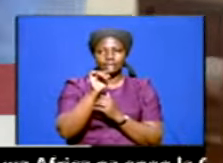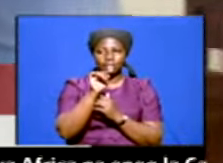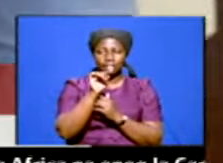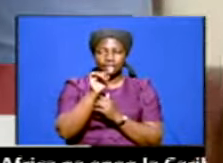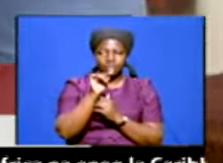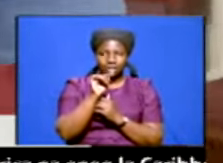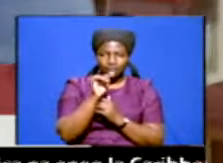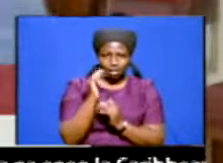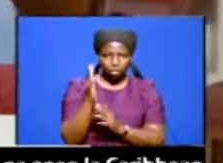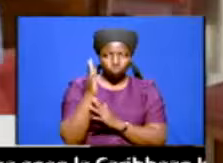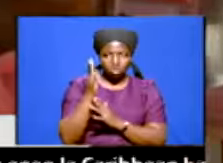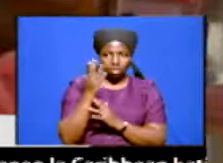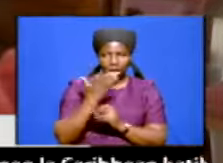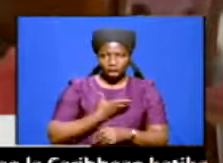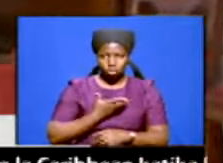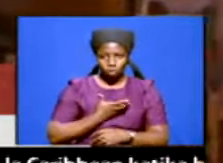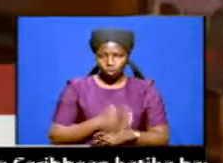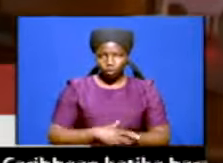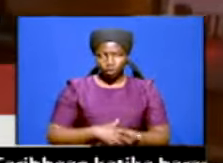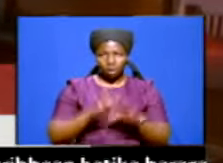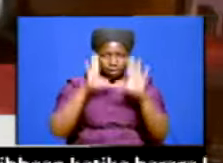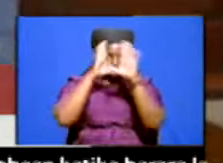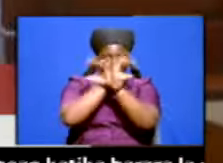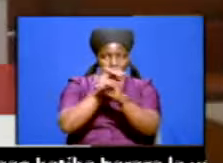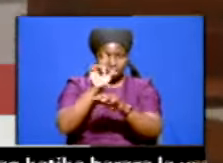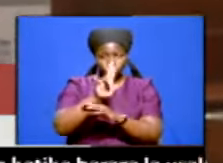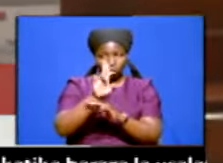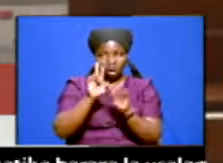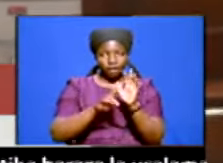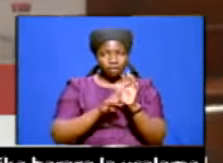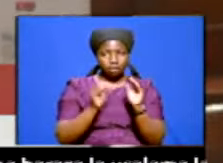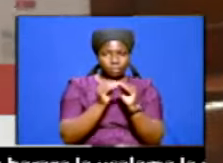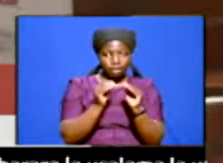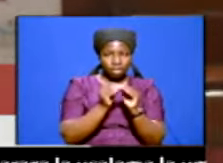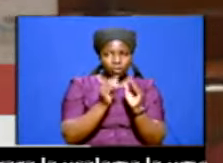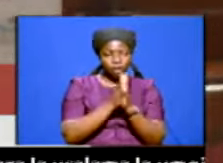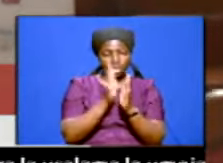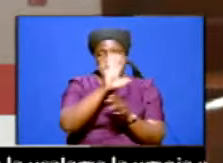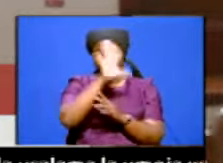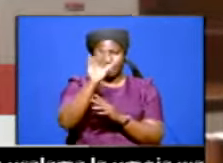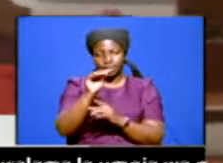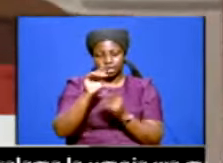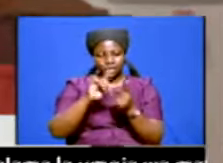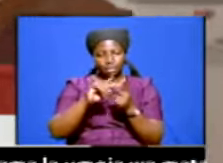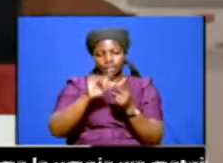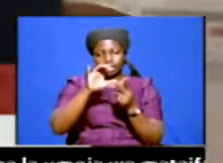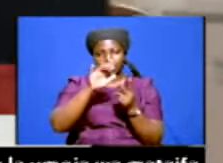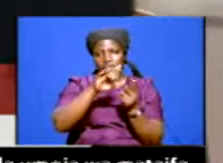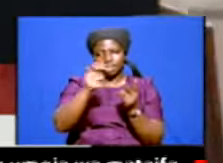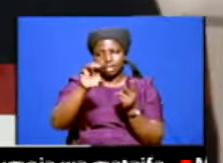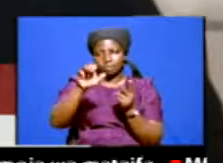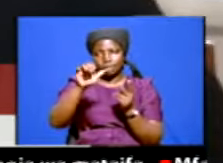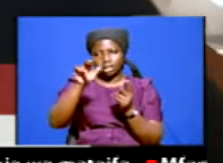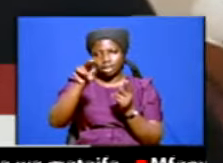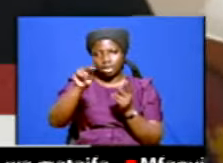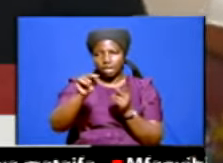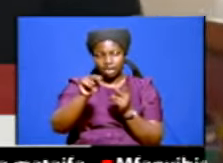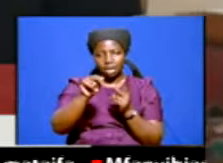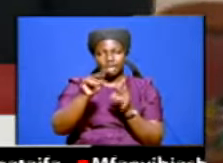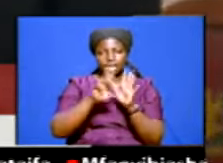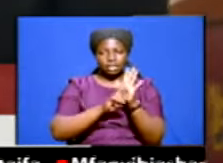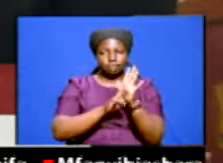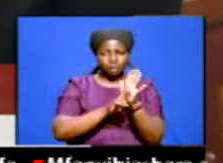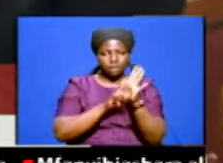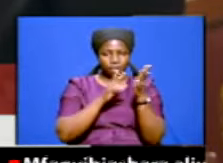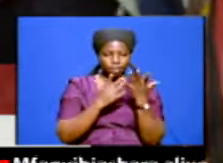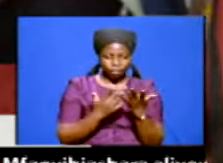Rais Uhuru Kenyatta amekutana na wawakilishi wa bara Afrika na eneo la Caribbean katika Baraza la Usalama la Umoja wa Mataifa akiwemo